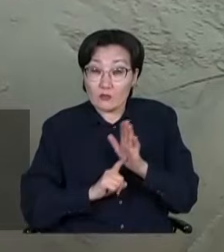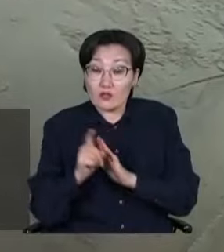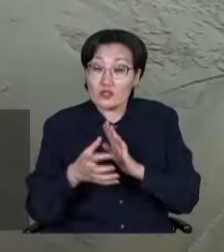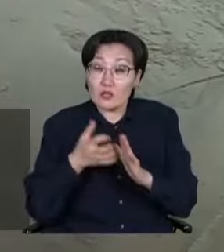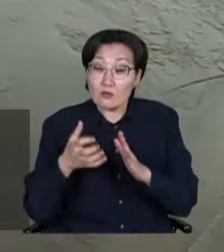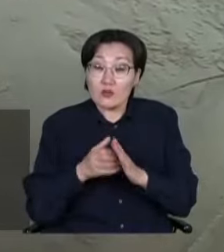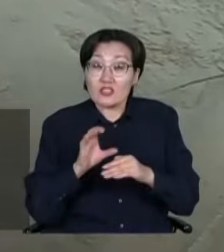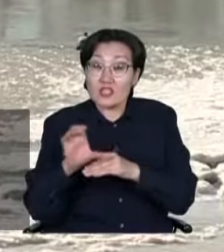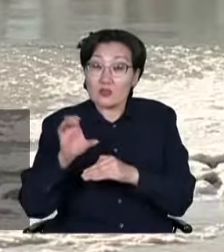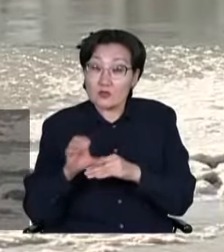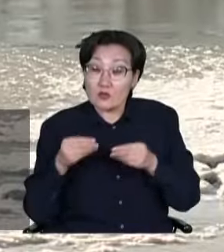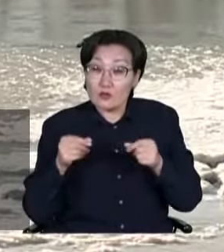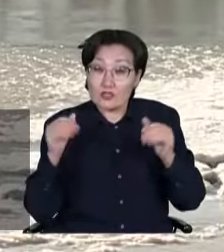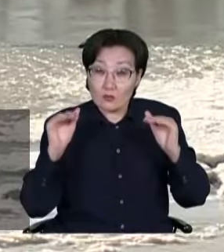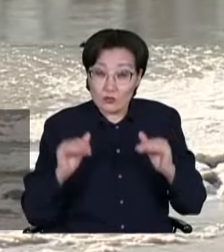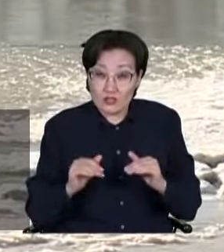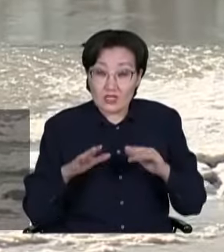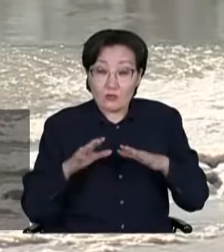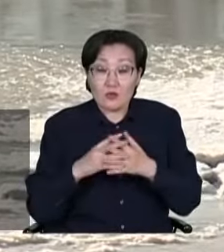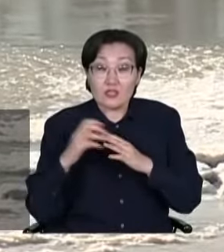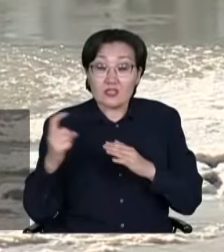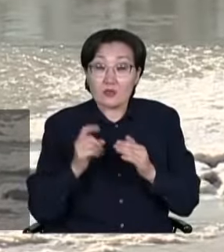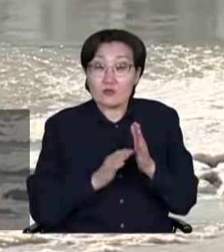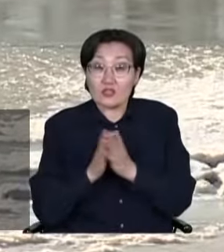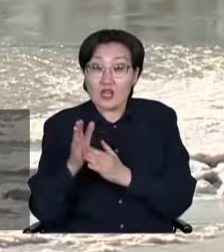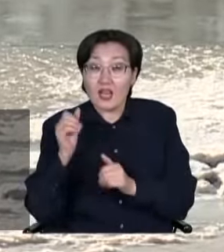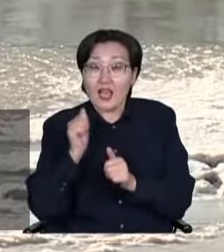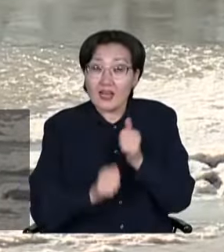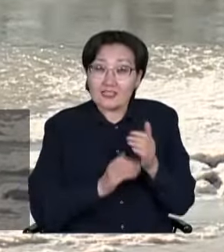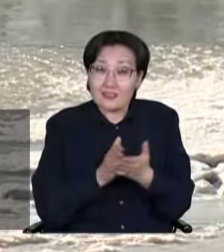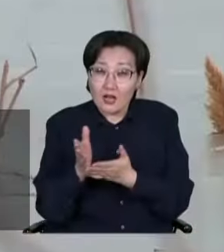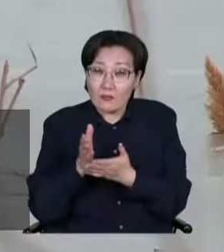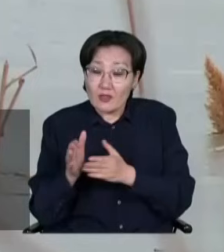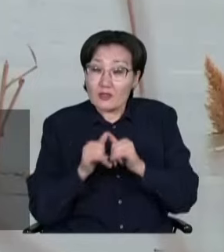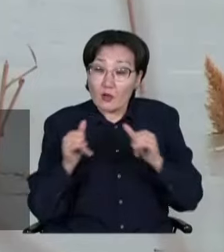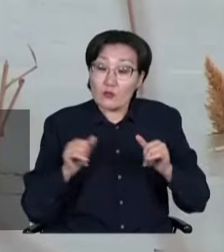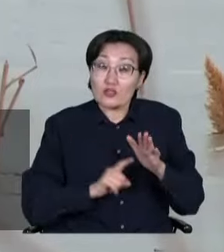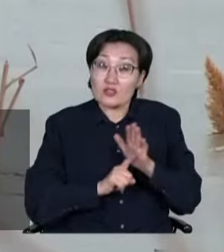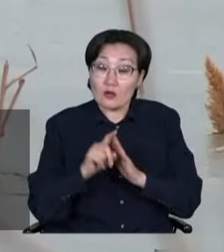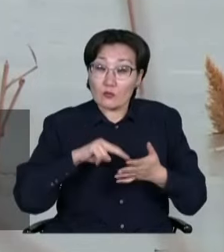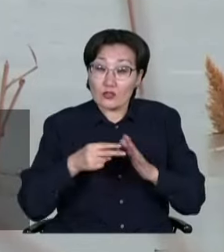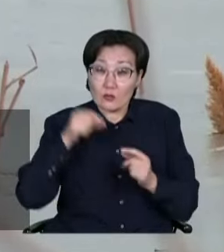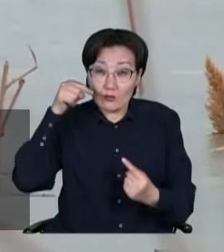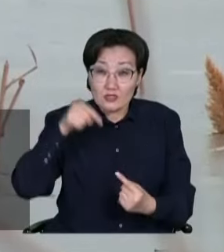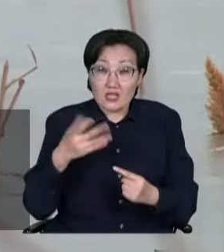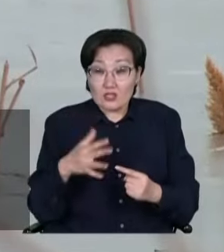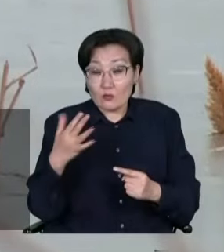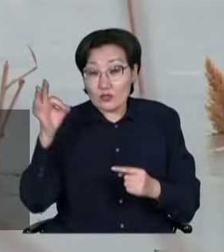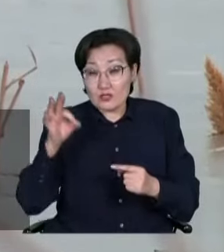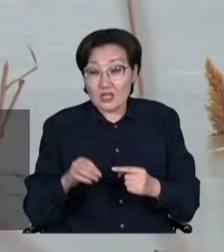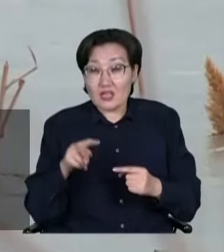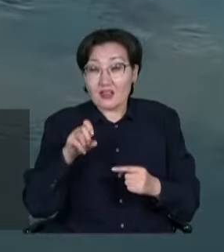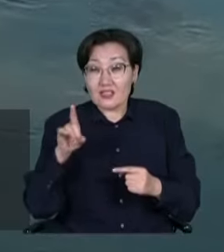Тапшылықтың өнімге әсерін азайту үшін жергілікті шаруалар егісті әртараптандыруды қолға алмақ. Әрі жоспарға сай күріш алқабының 55%-ы